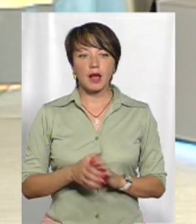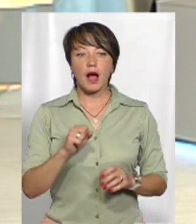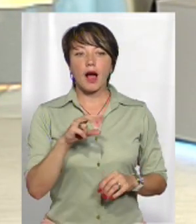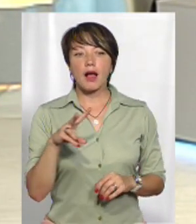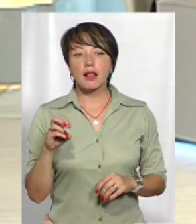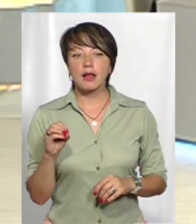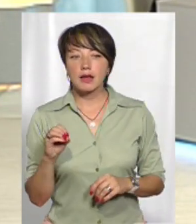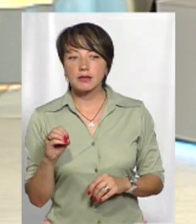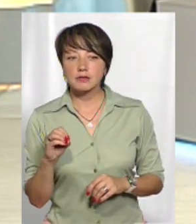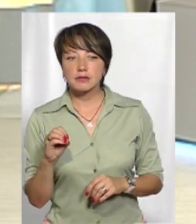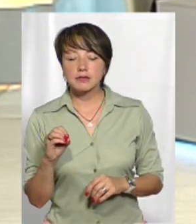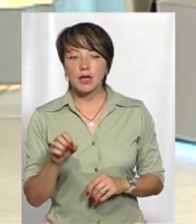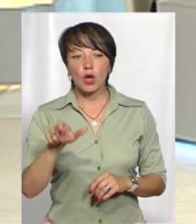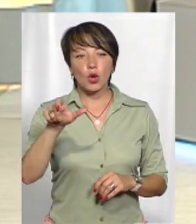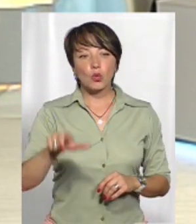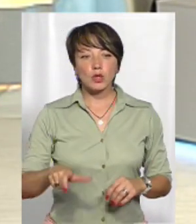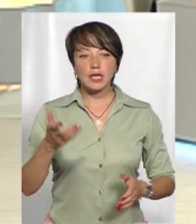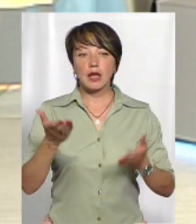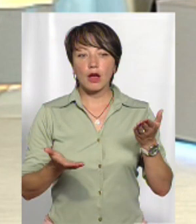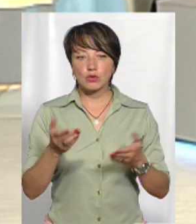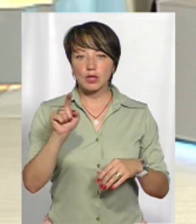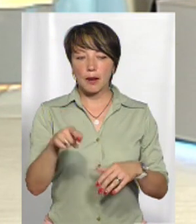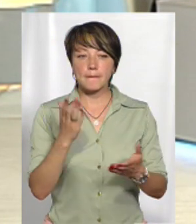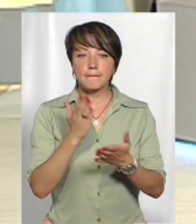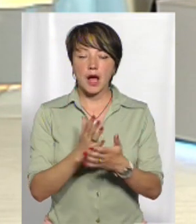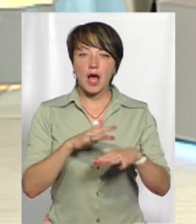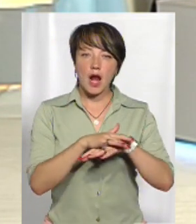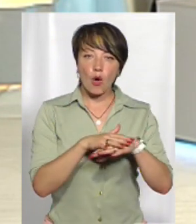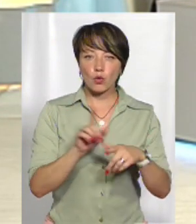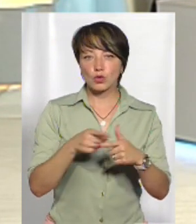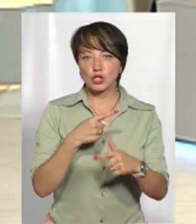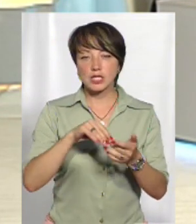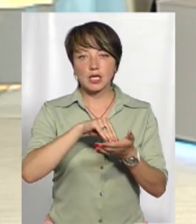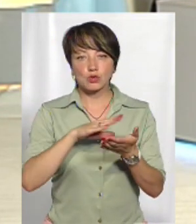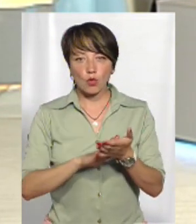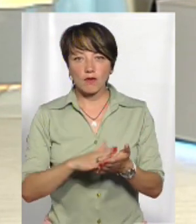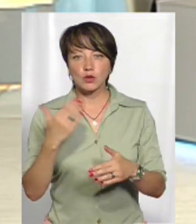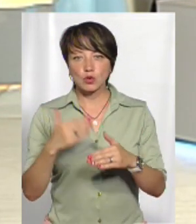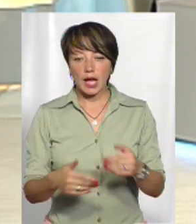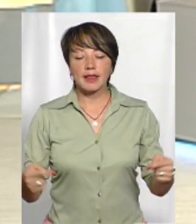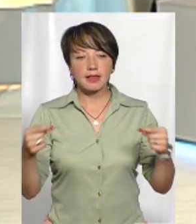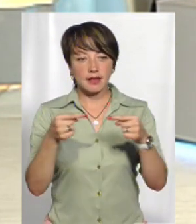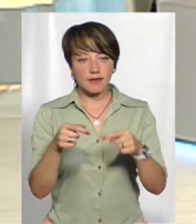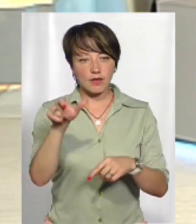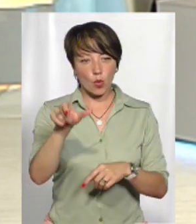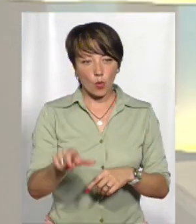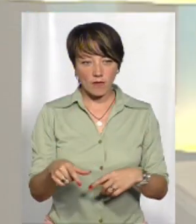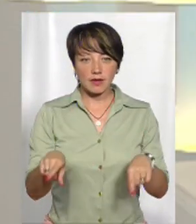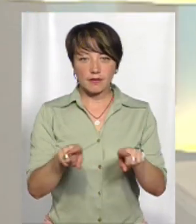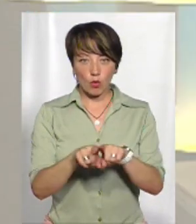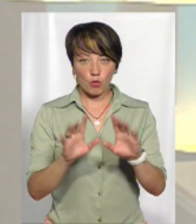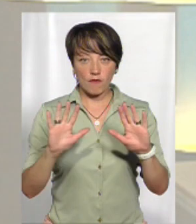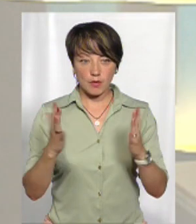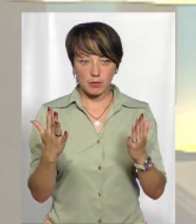Але людина, якщо вже там має рахунок чи зареєстрована, то вона вже ідентифікована в такому